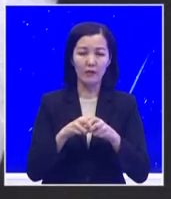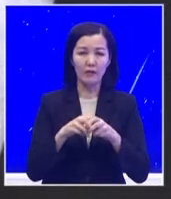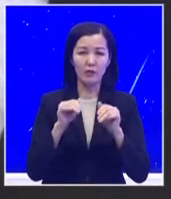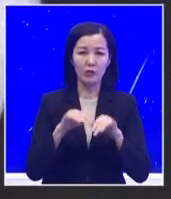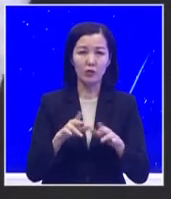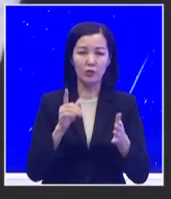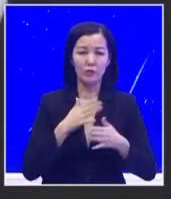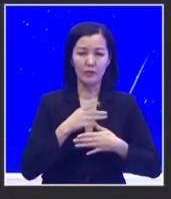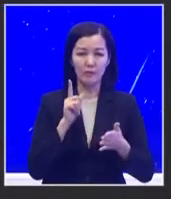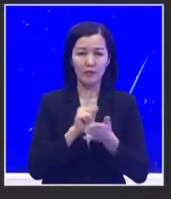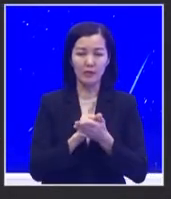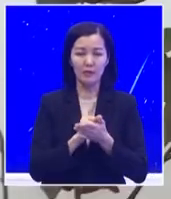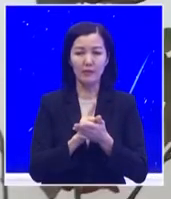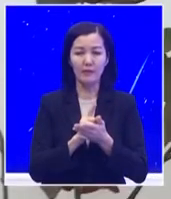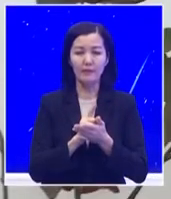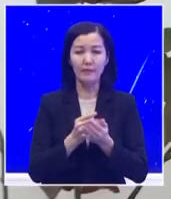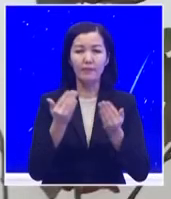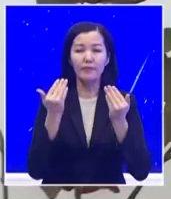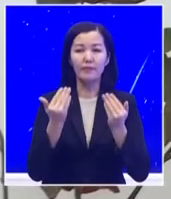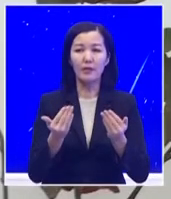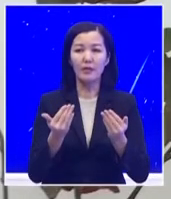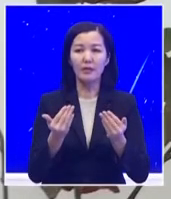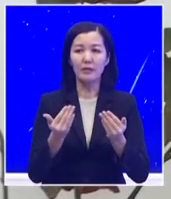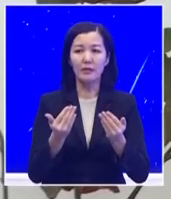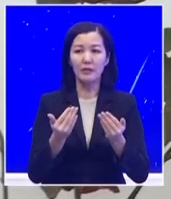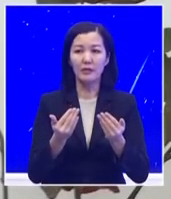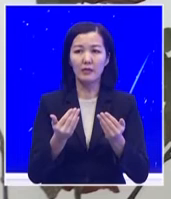біз міндетпіз. Сонымен қатар осы биыл